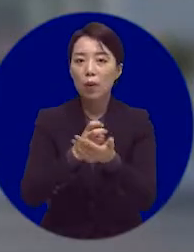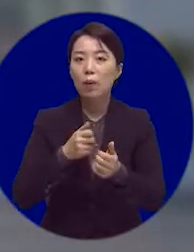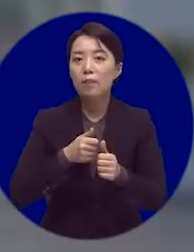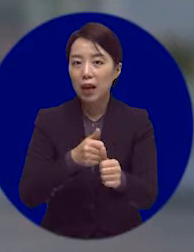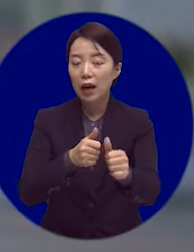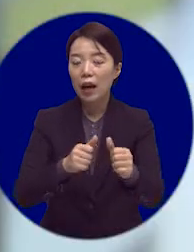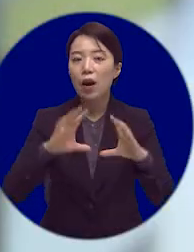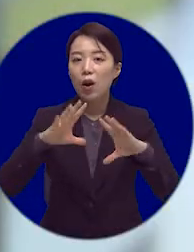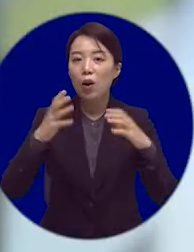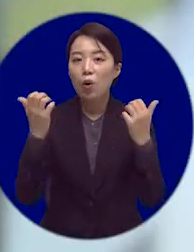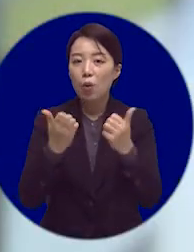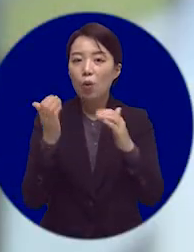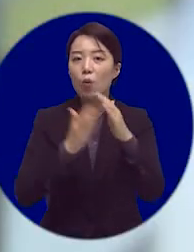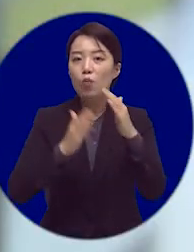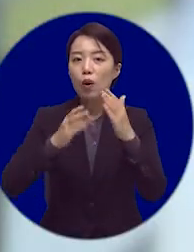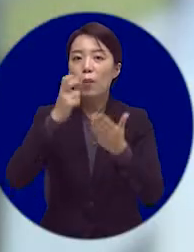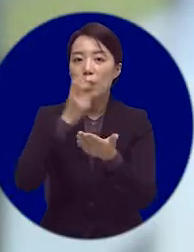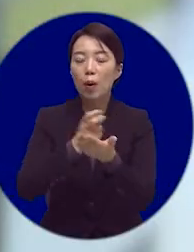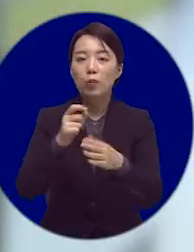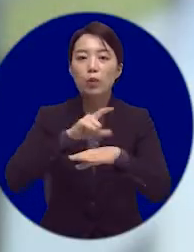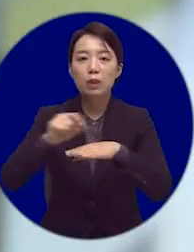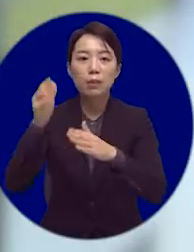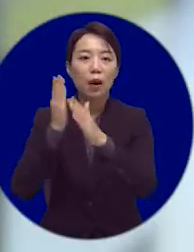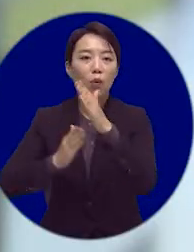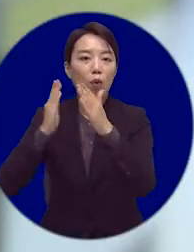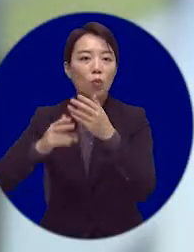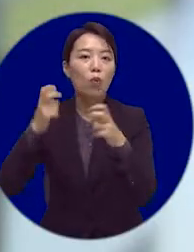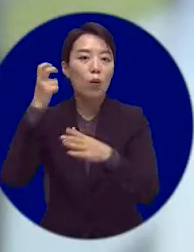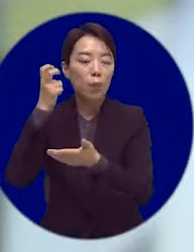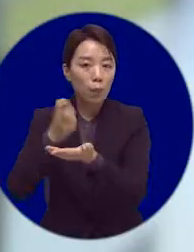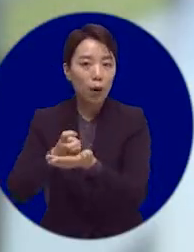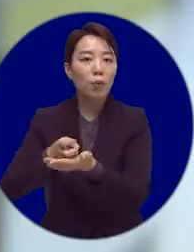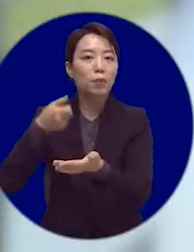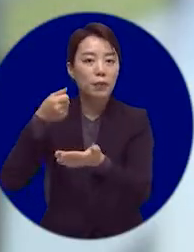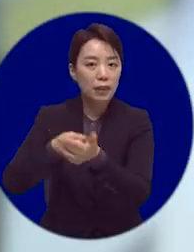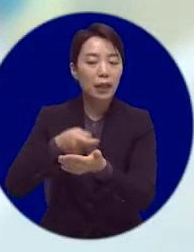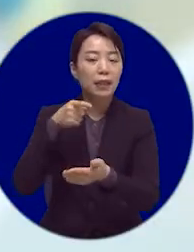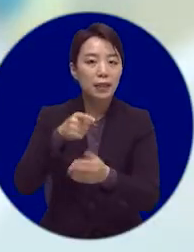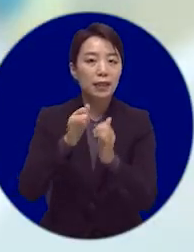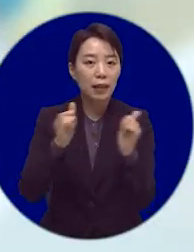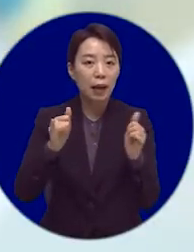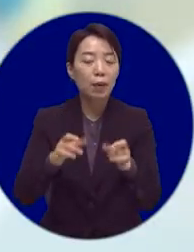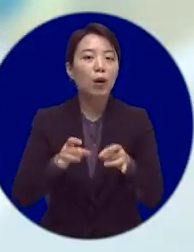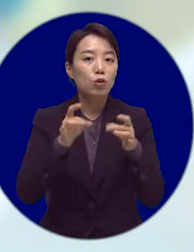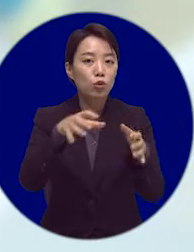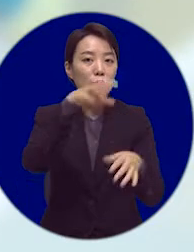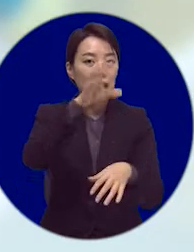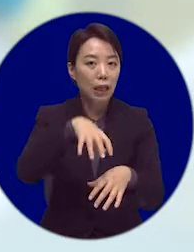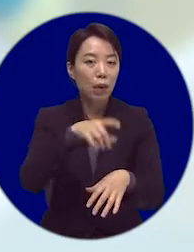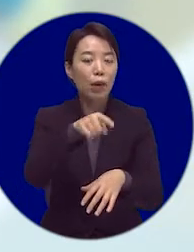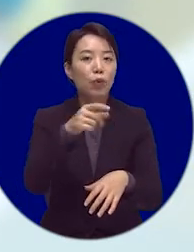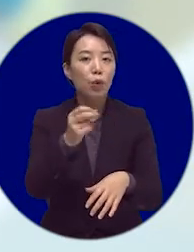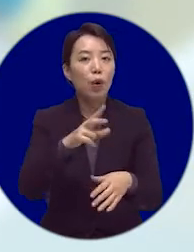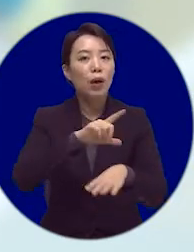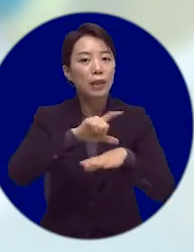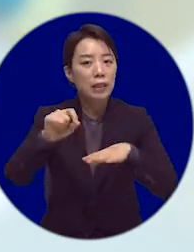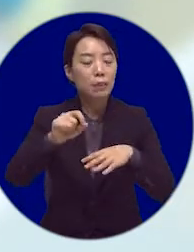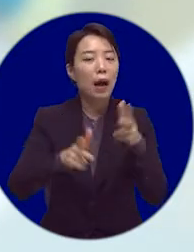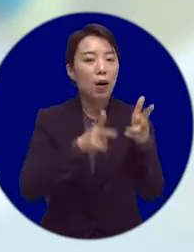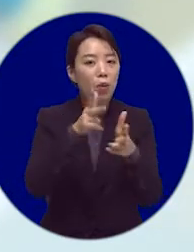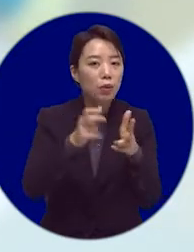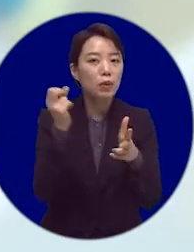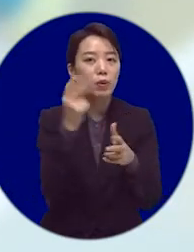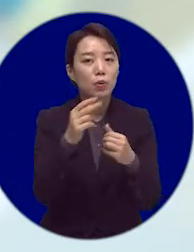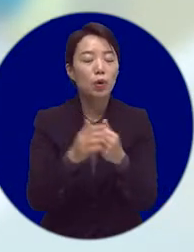공직선거법에 따라 국가공무원법과 지방공무원법에 규정된 공무원, 정부투자기관 지방공사,